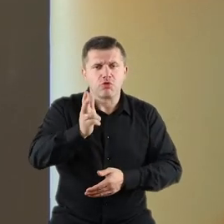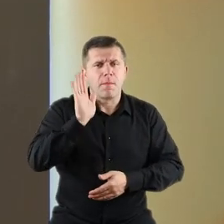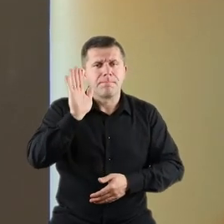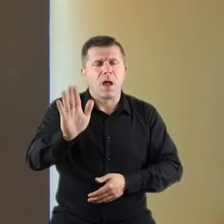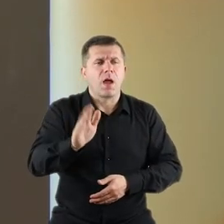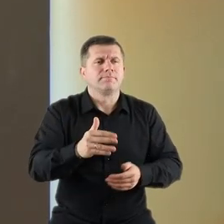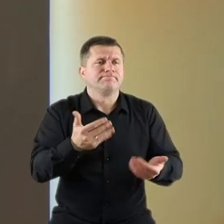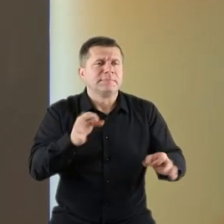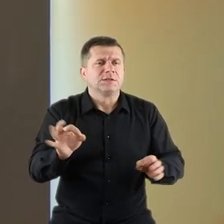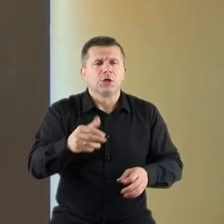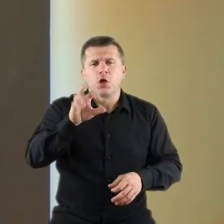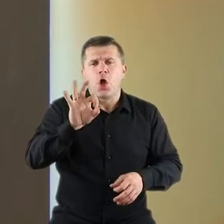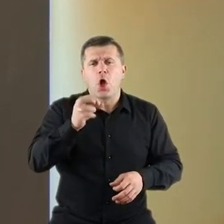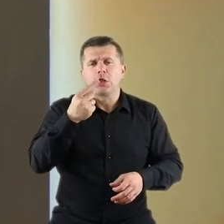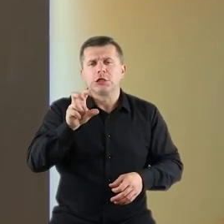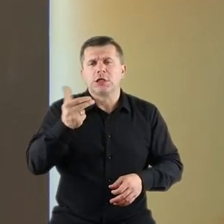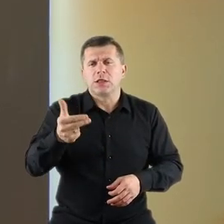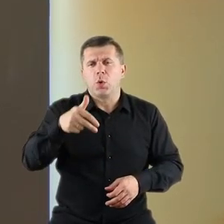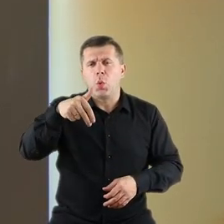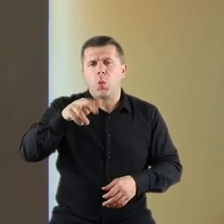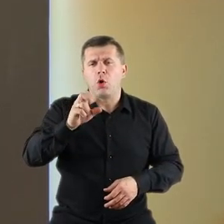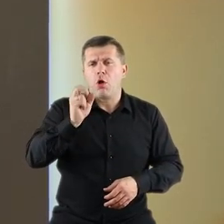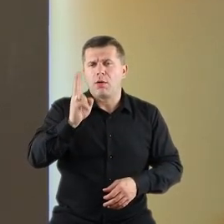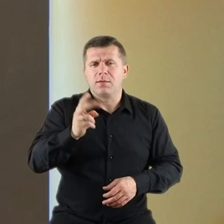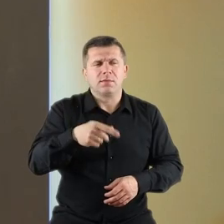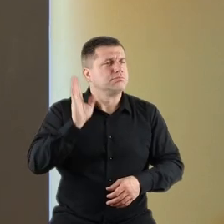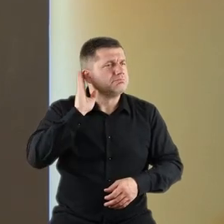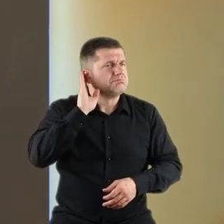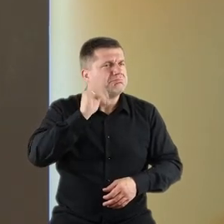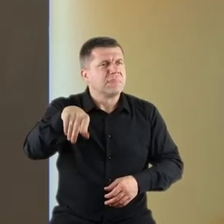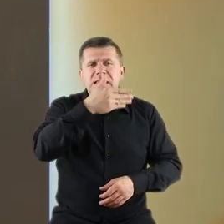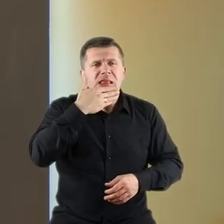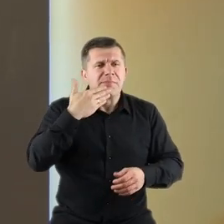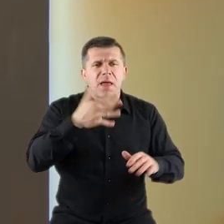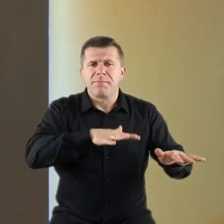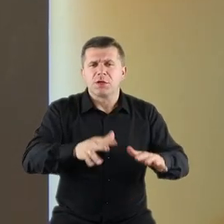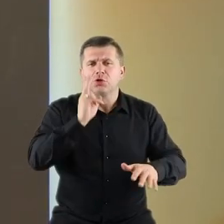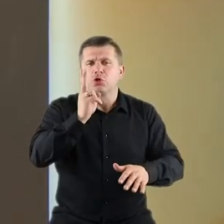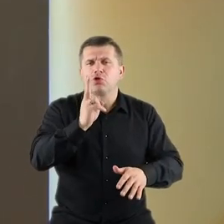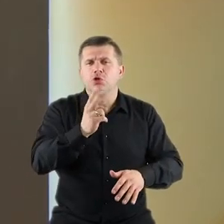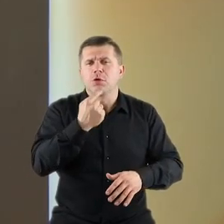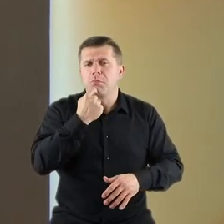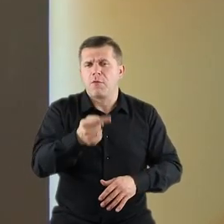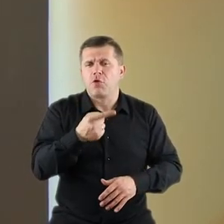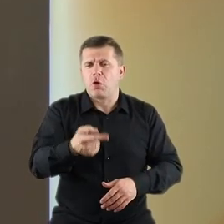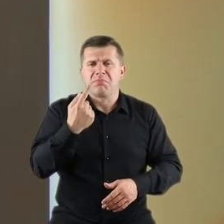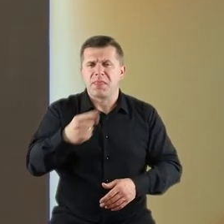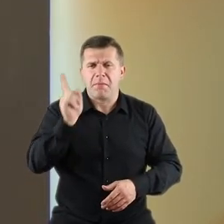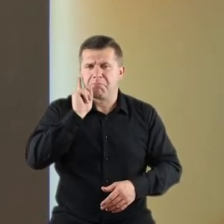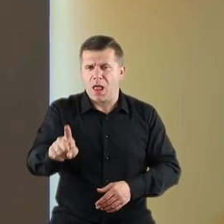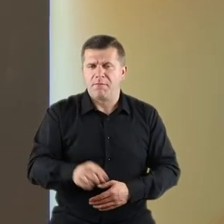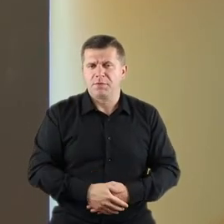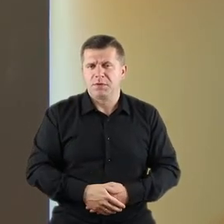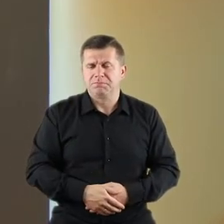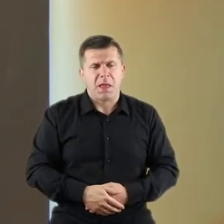oczy nie było takiej miejscowości w której ktoś by mi powiedział że to nieprawda No